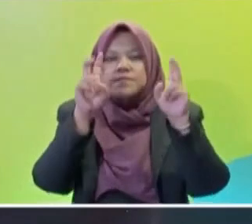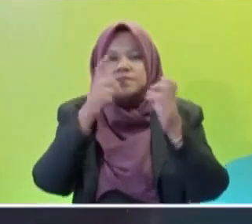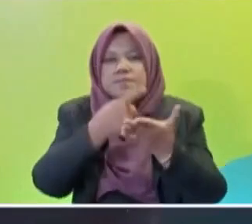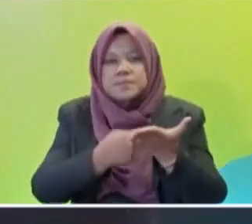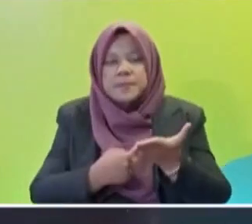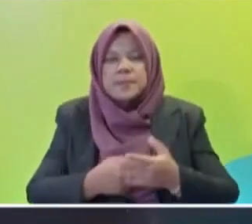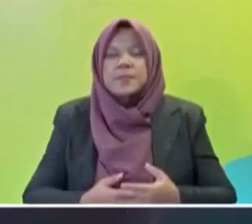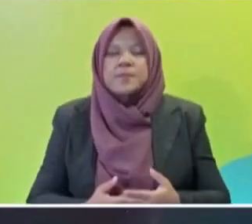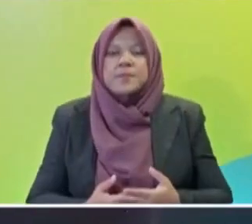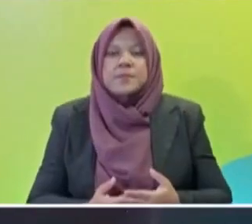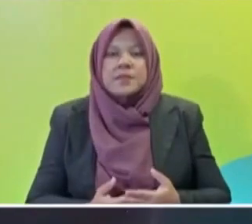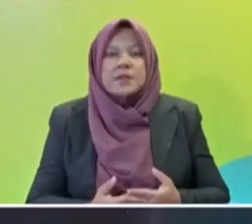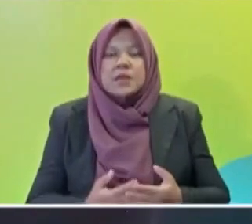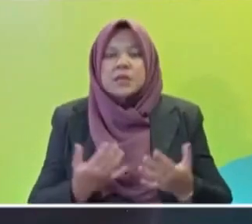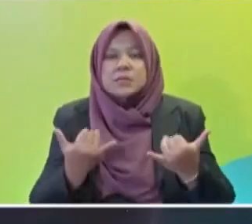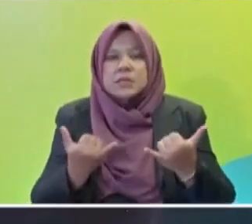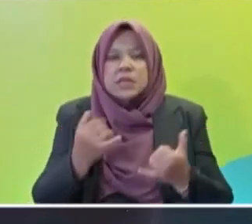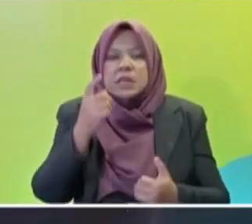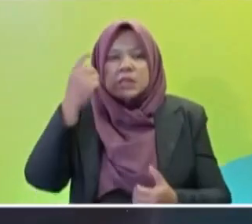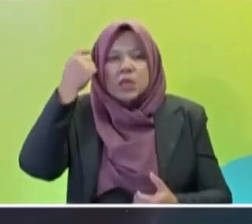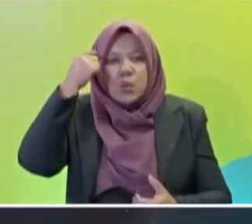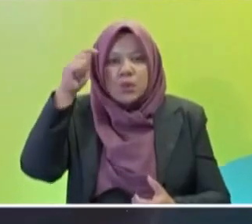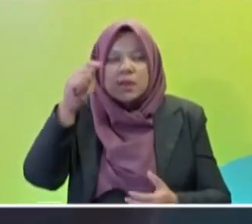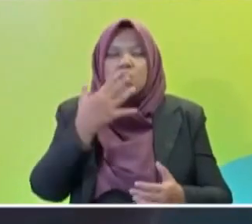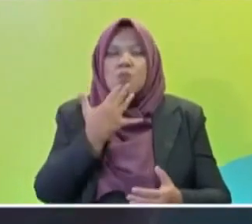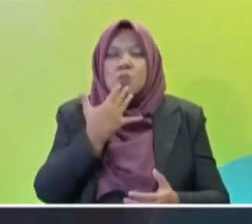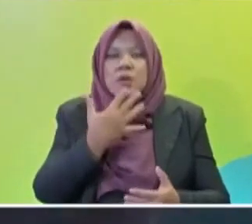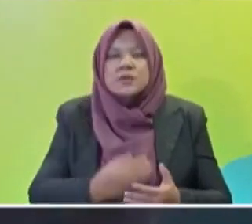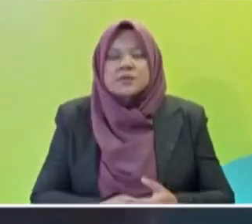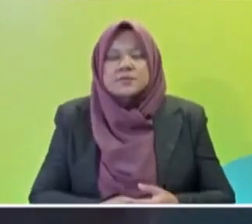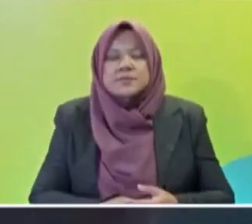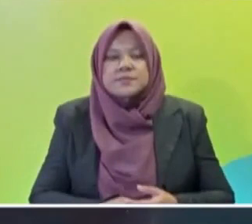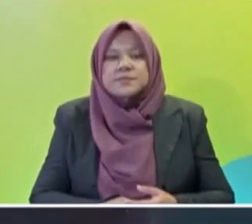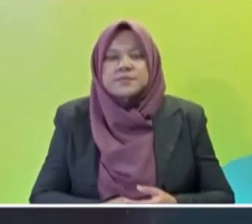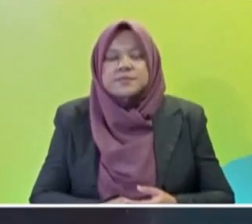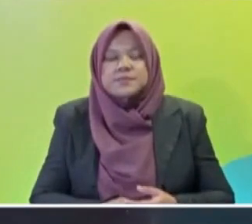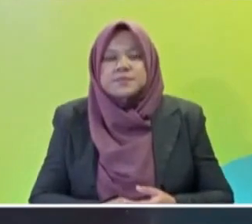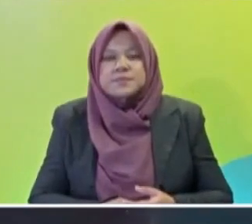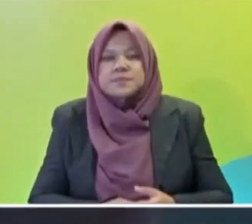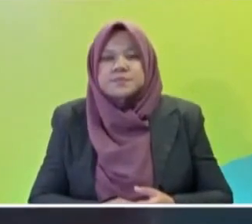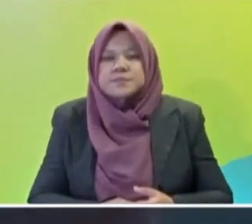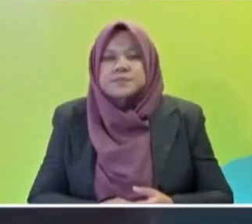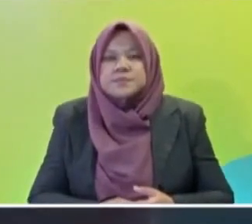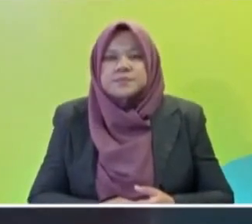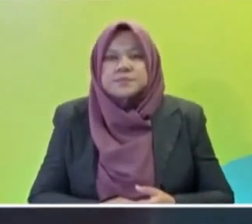seterusnya kita akan pergi kepada teori warna teori wanna terima kasih